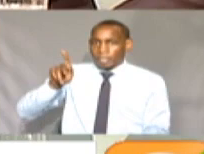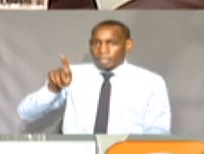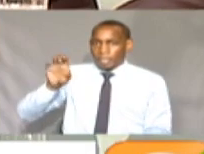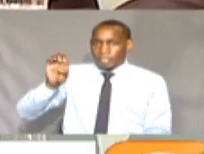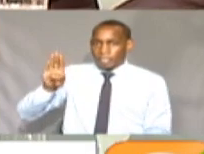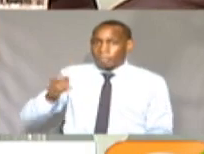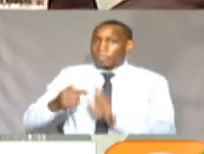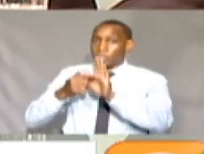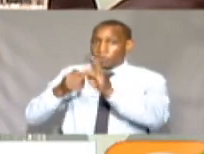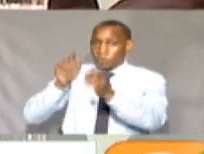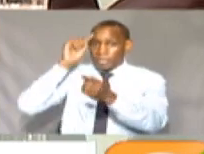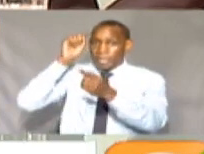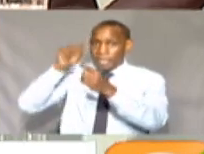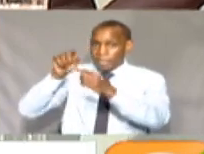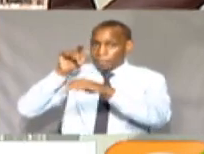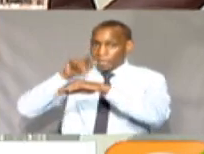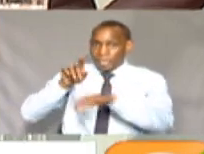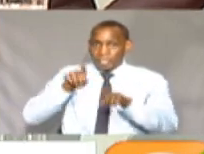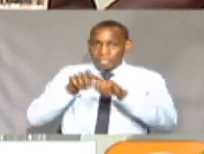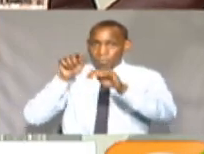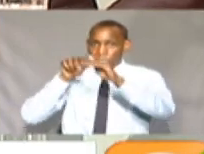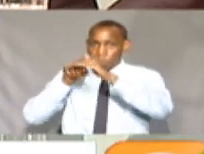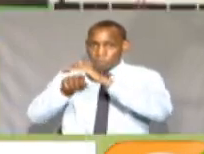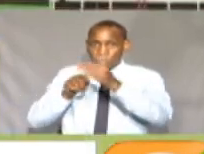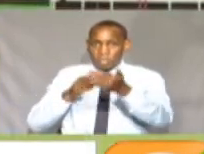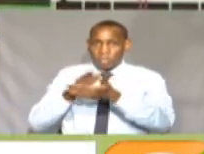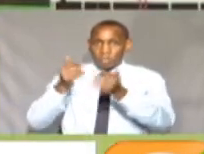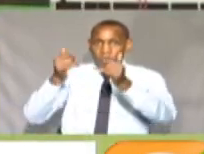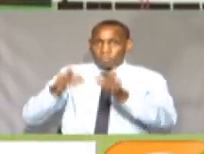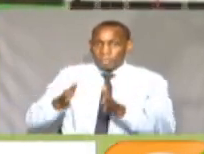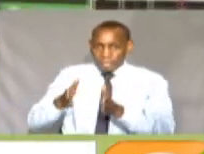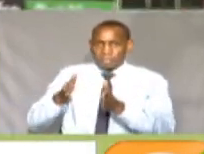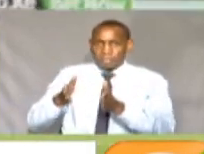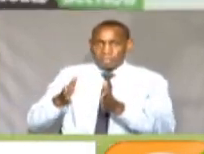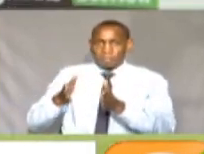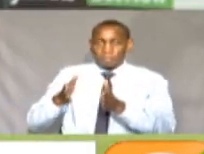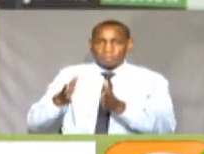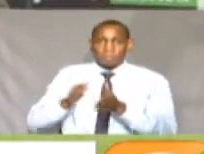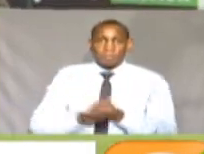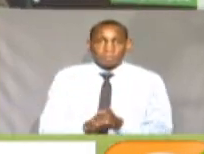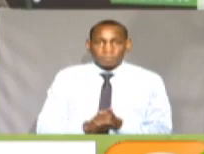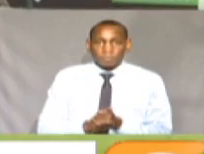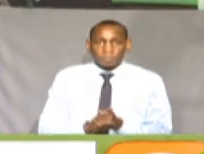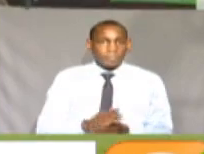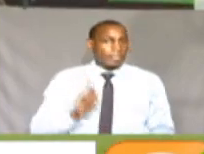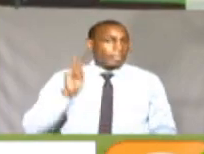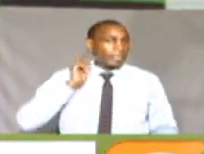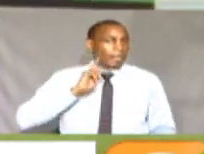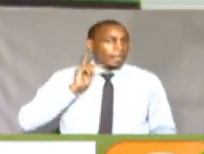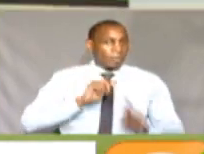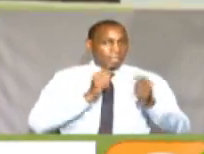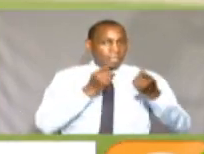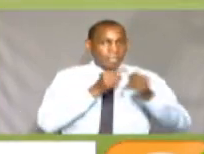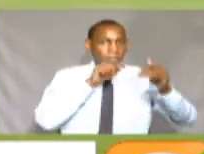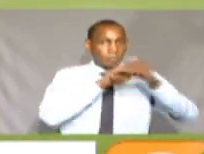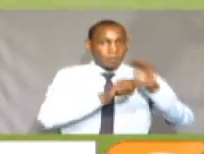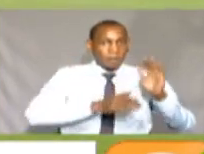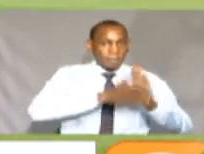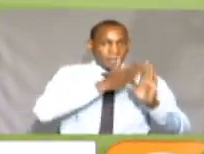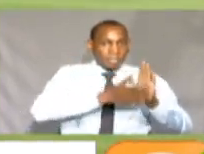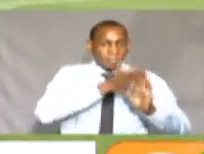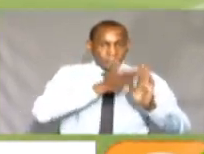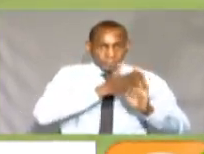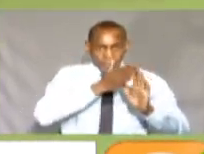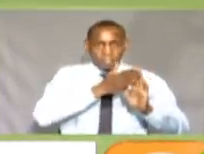ilionyesha ishara mapema na ilipata bao lake kupitia Simon Mnala dakika ya 7. Kariobangi Sharks walipata mabao ya haraka,